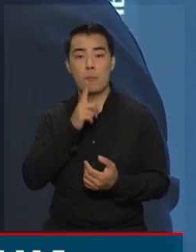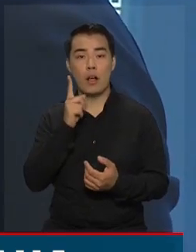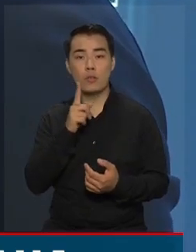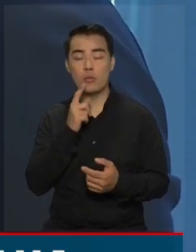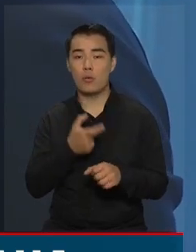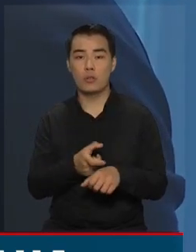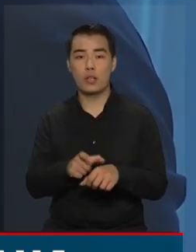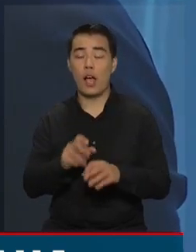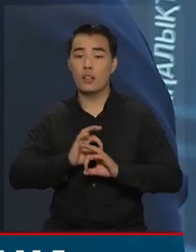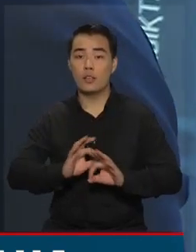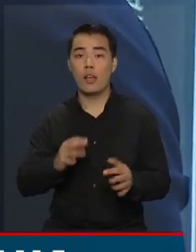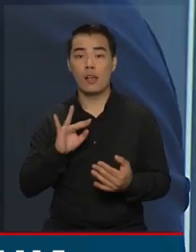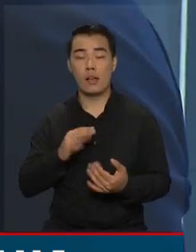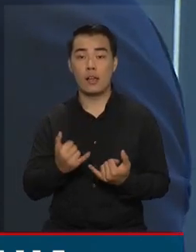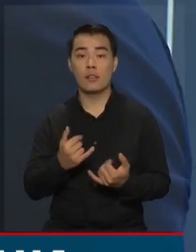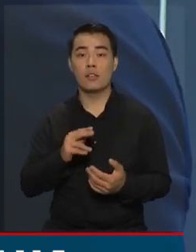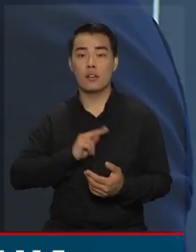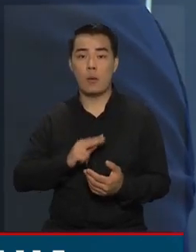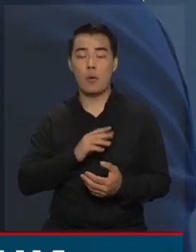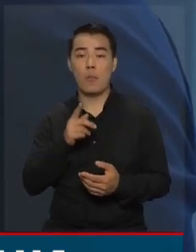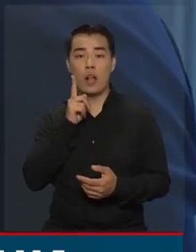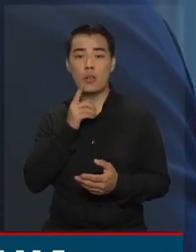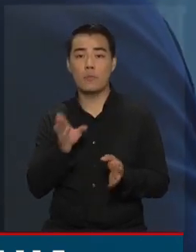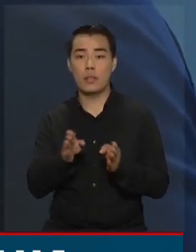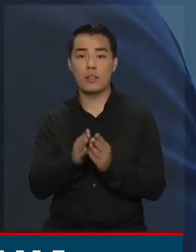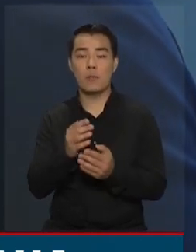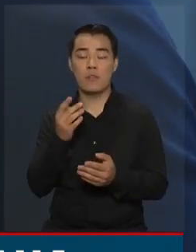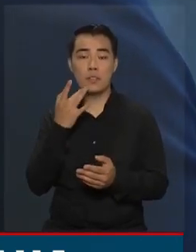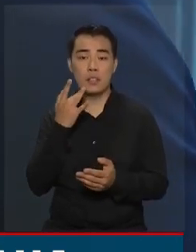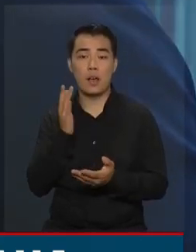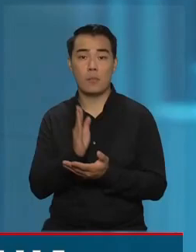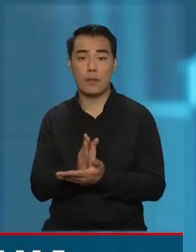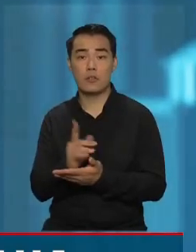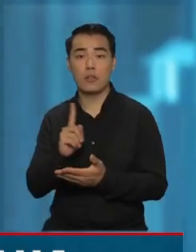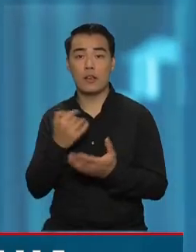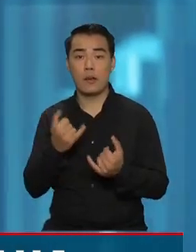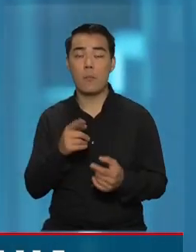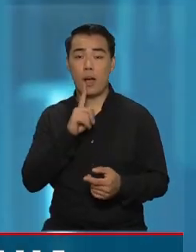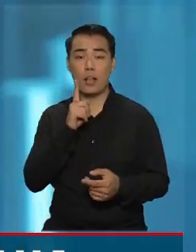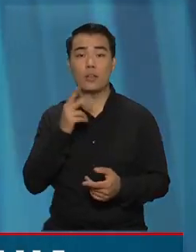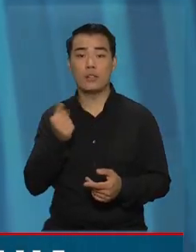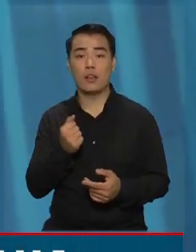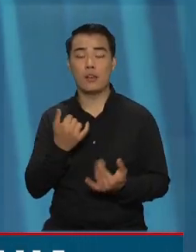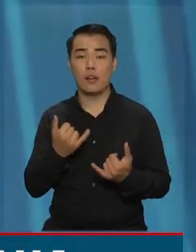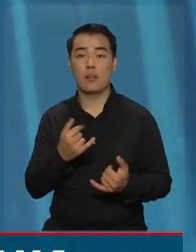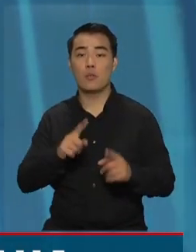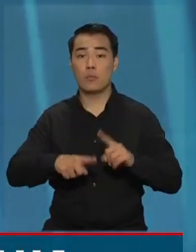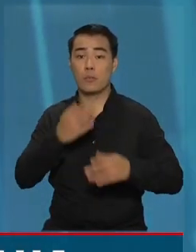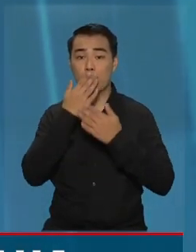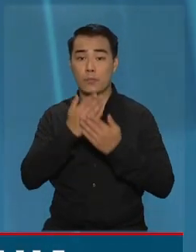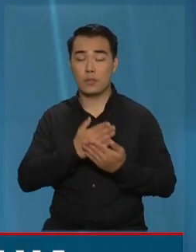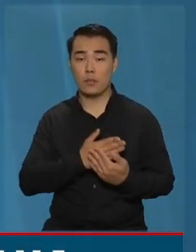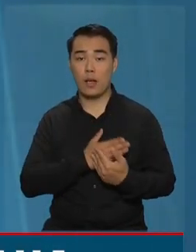Я работаю с молодежью постоянно в рамках своих общественных объединений. Молодежь действительно воспринимает... То